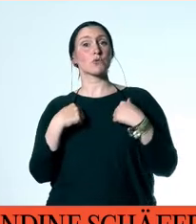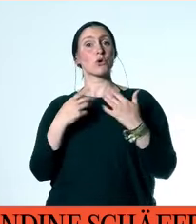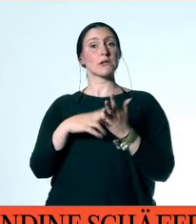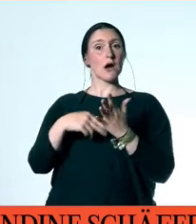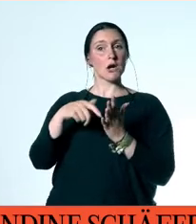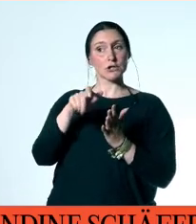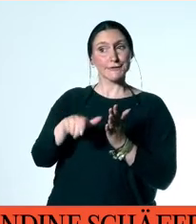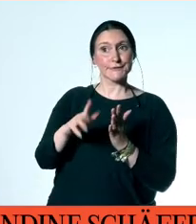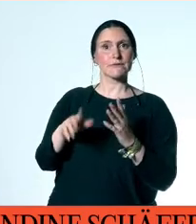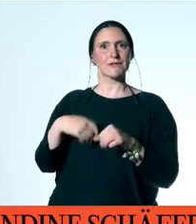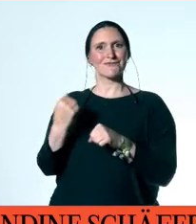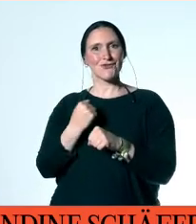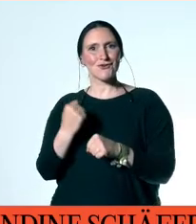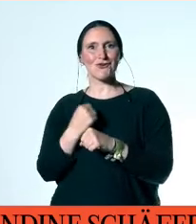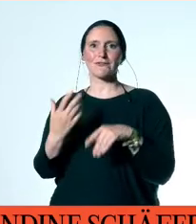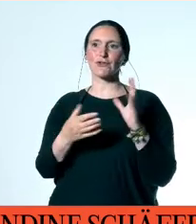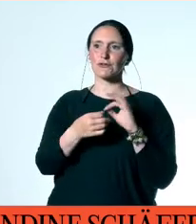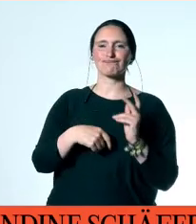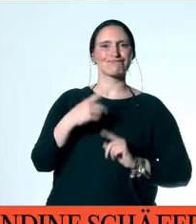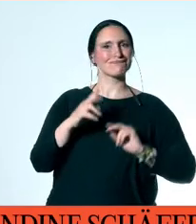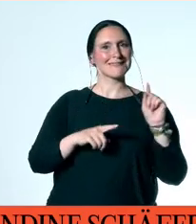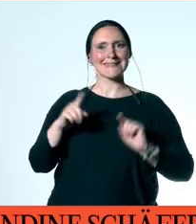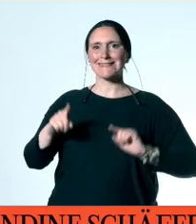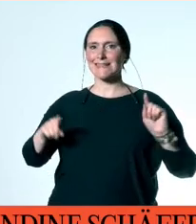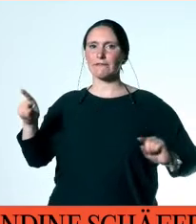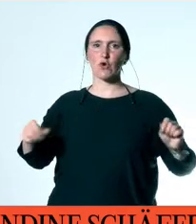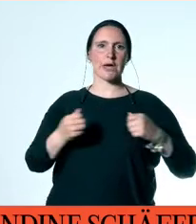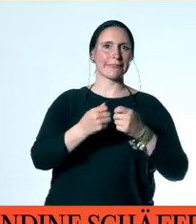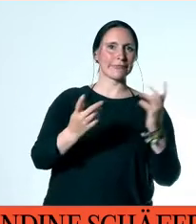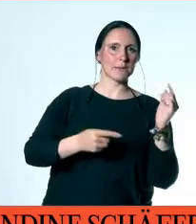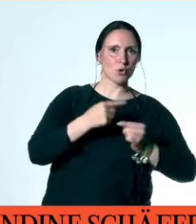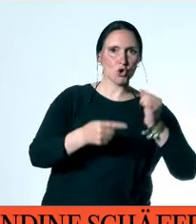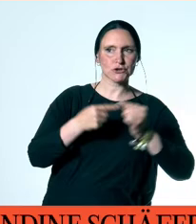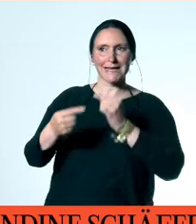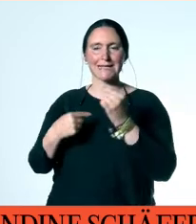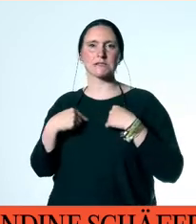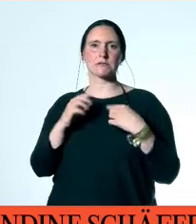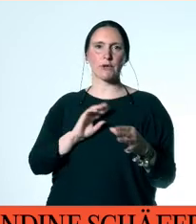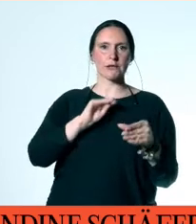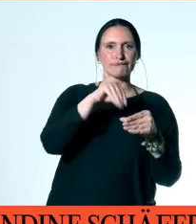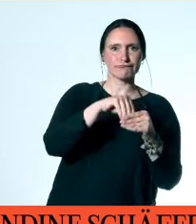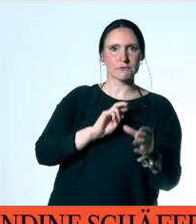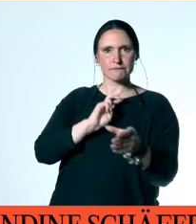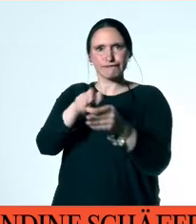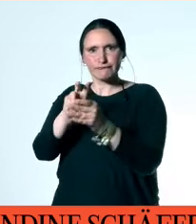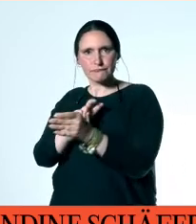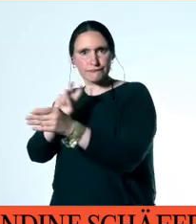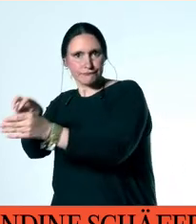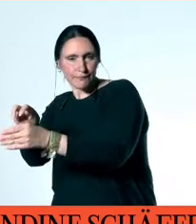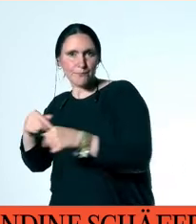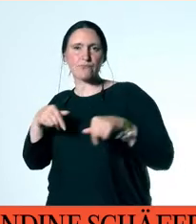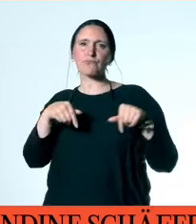Ich glaube, das funktioniert ganz gut, weil wir ja auch alles Kunstschaffende sind und insofern unser